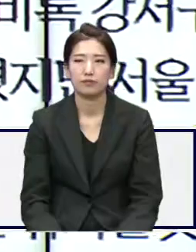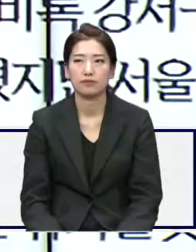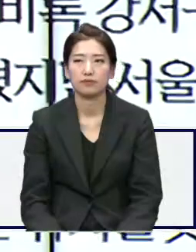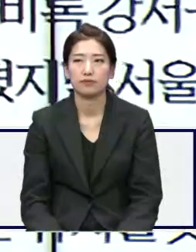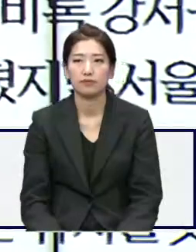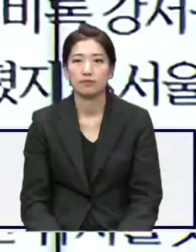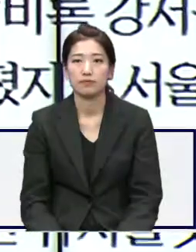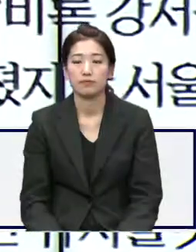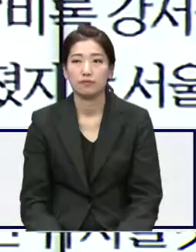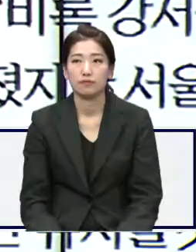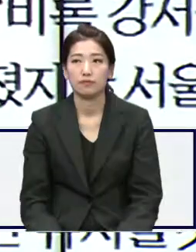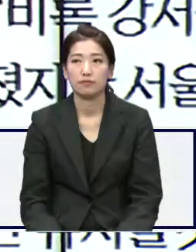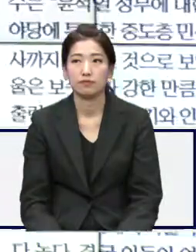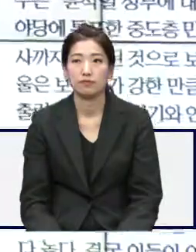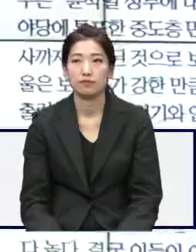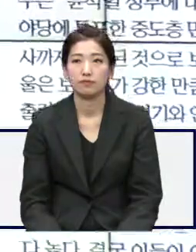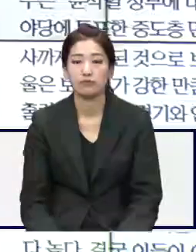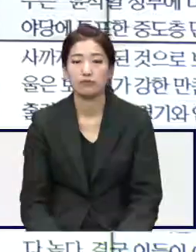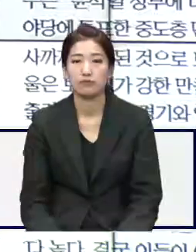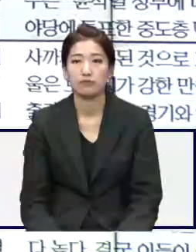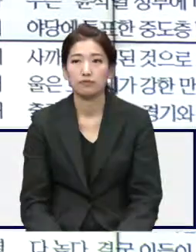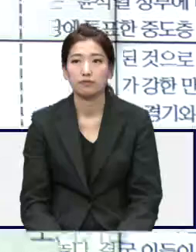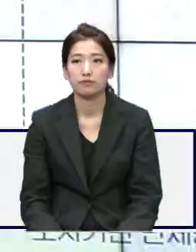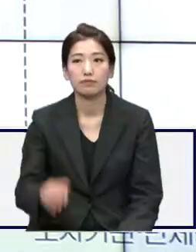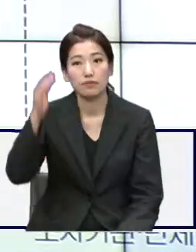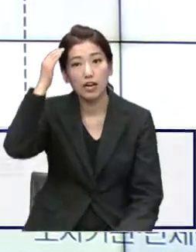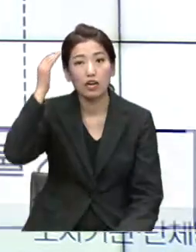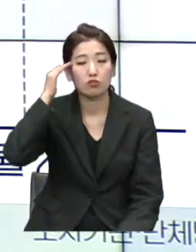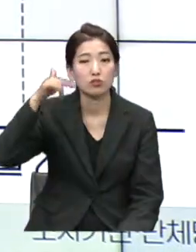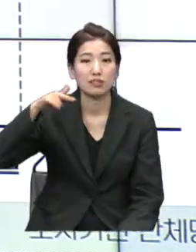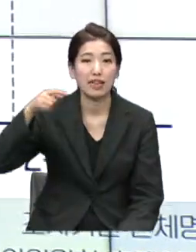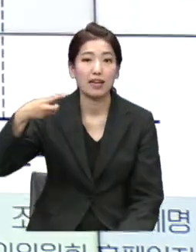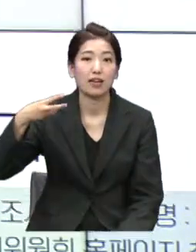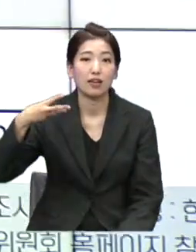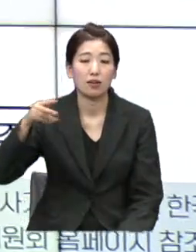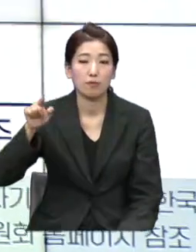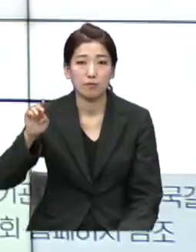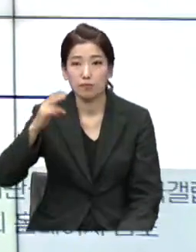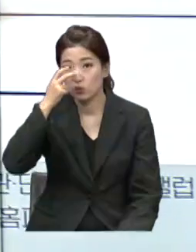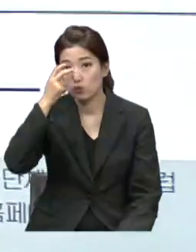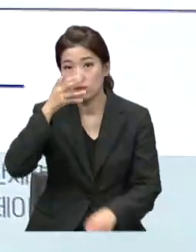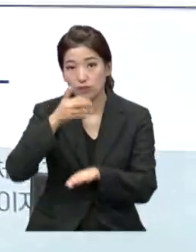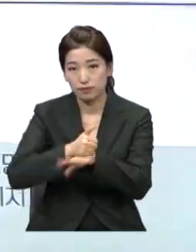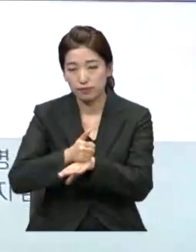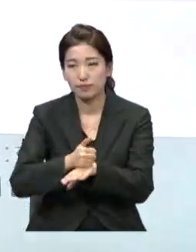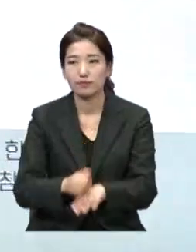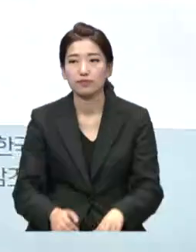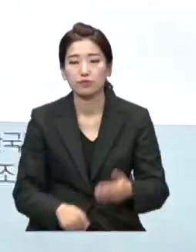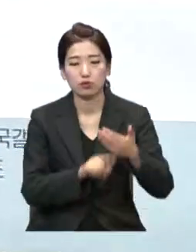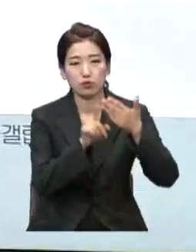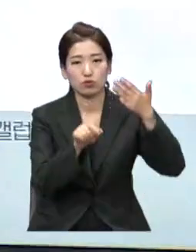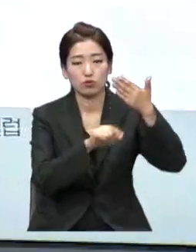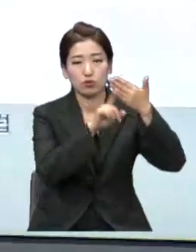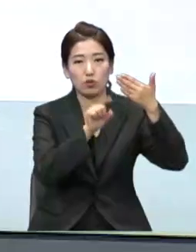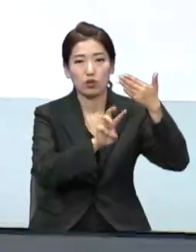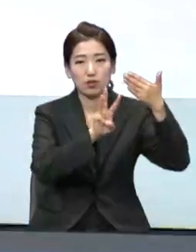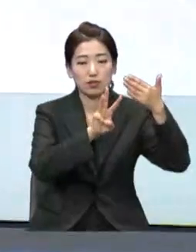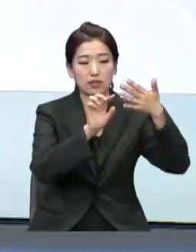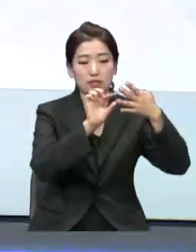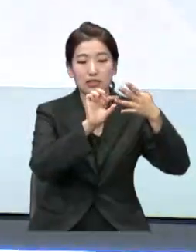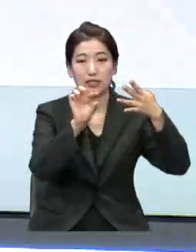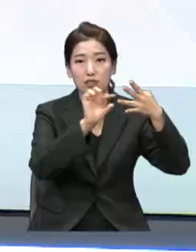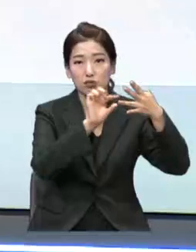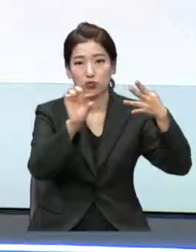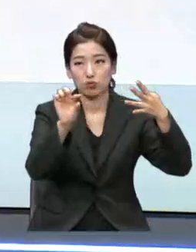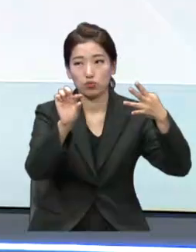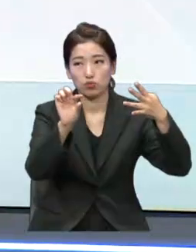지지율 한국 갤럽의 조사입니다 같이 볼까요네 9월 셋째 주와 10월 둘째 주